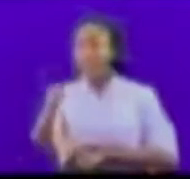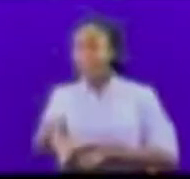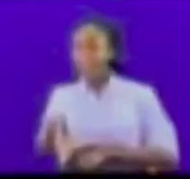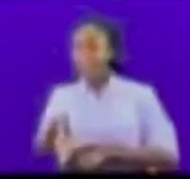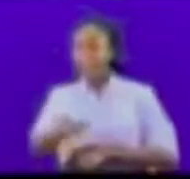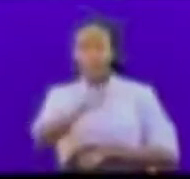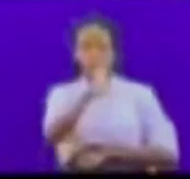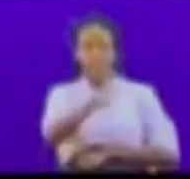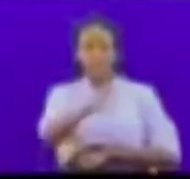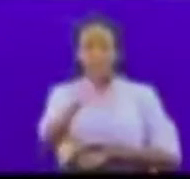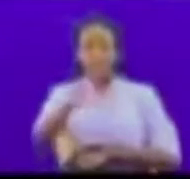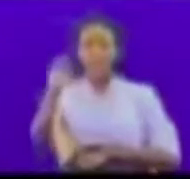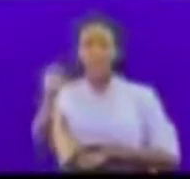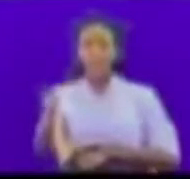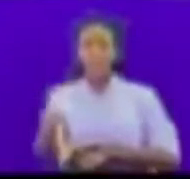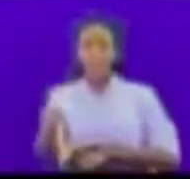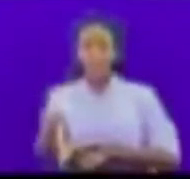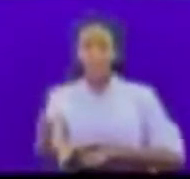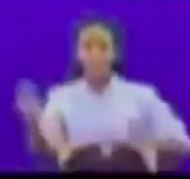Asante.